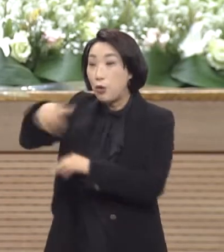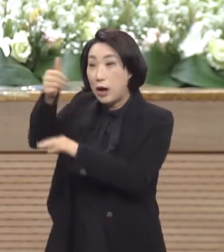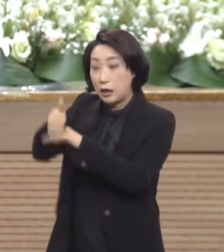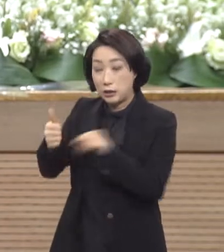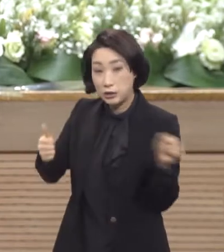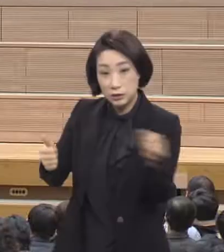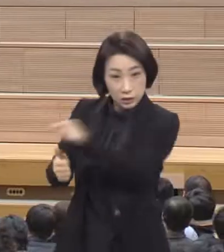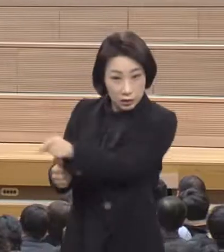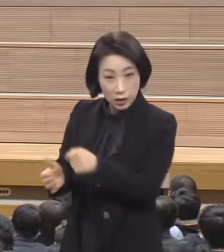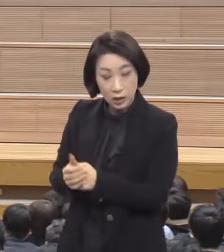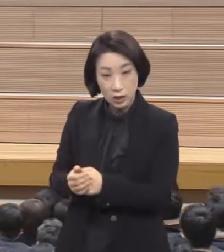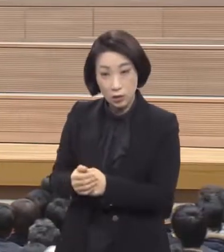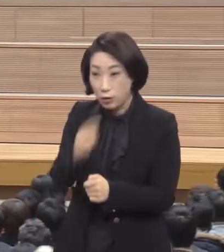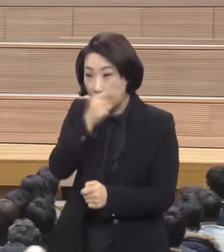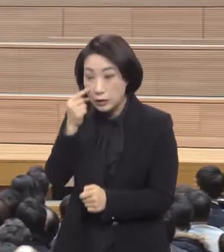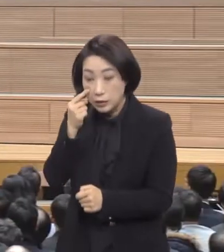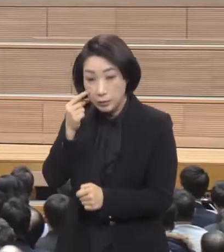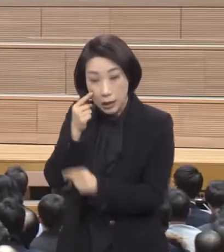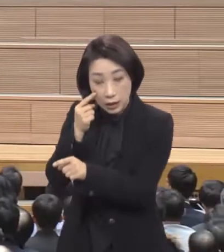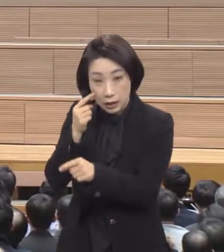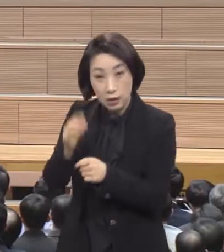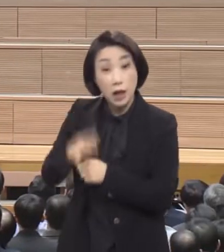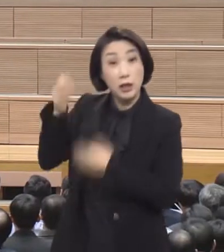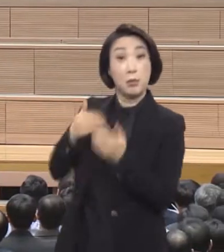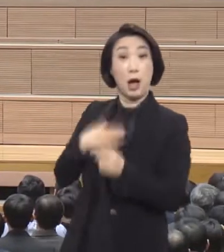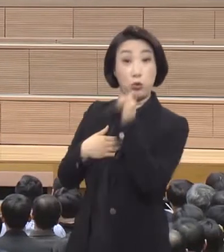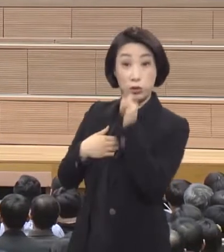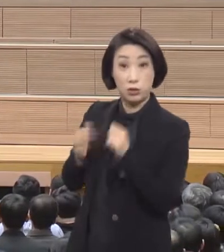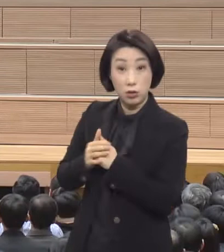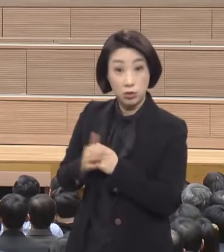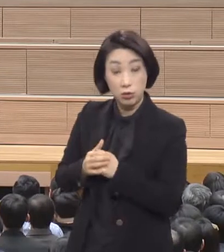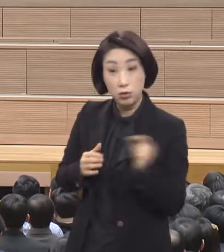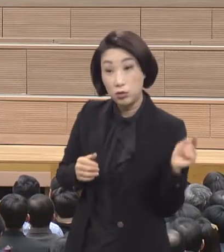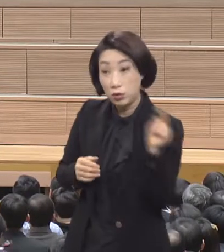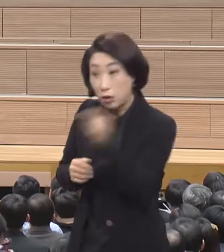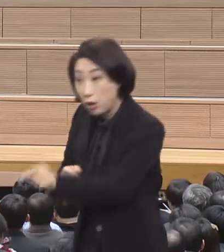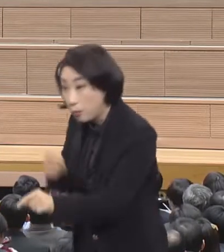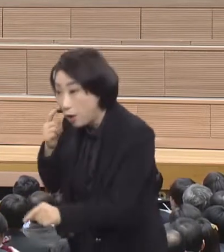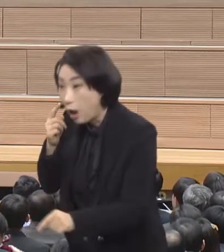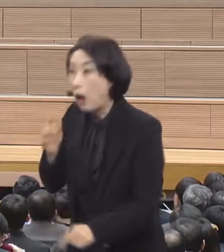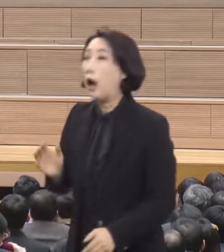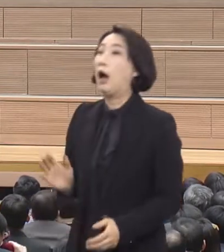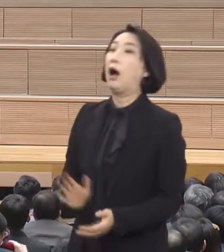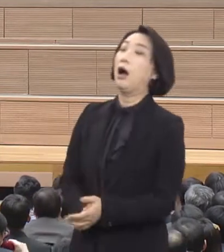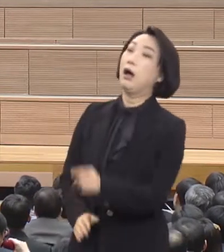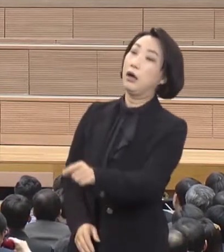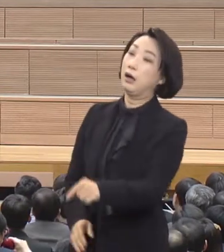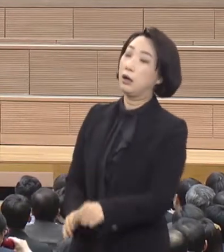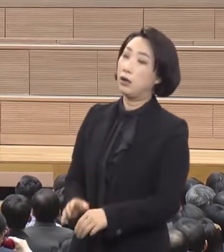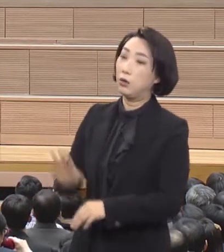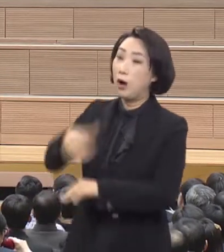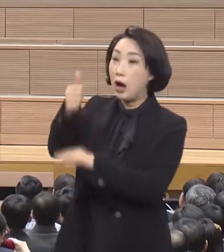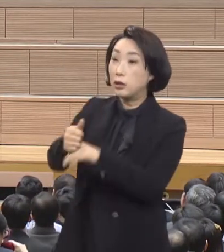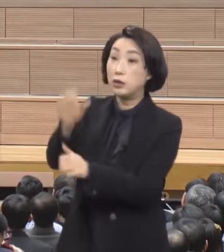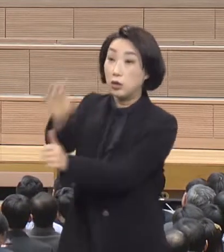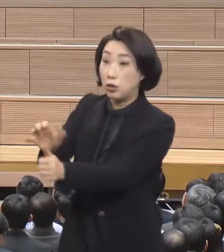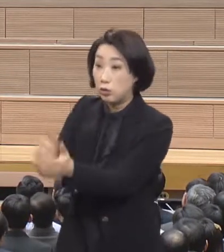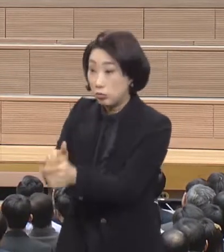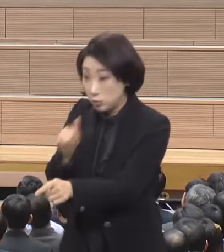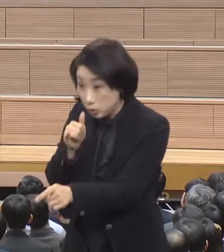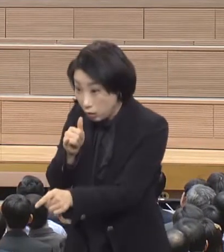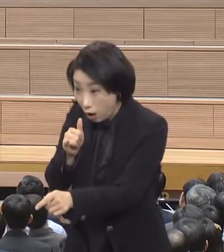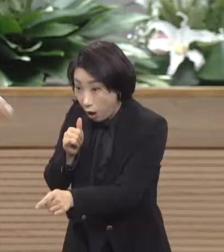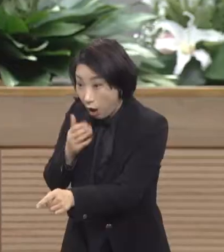봐라. 아시지 하나님은? 사무엘이 와보니까 왕을 잡아다